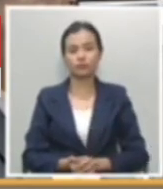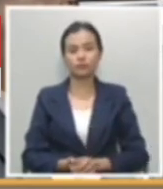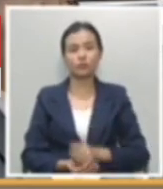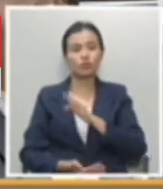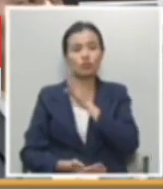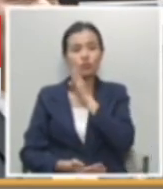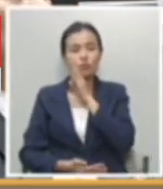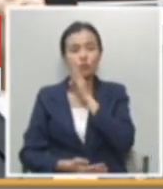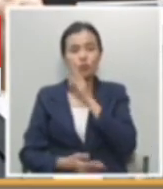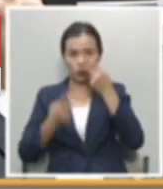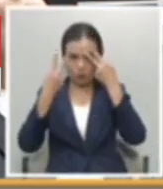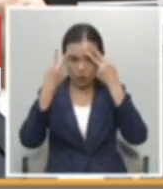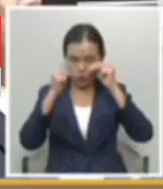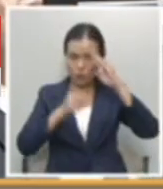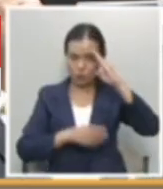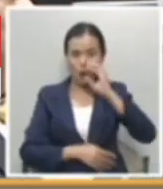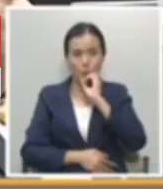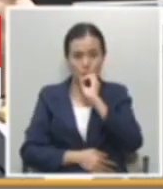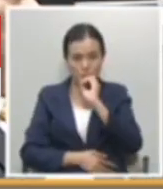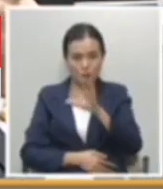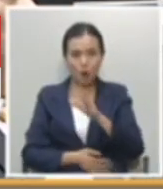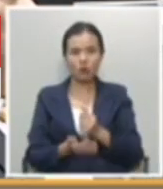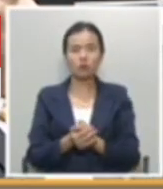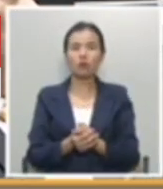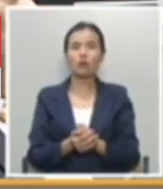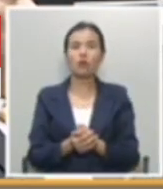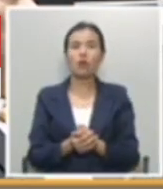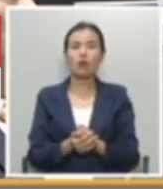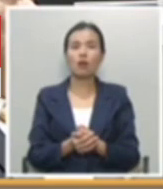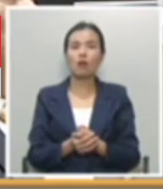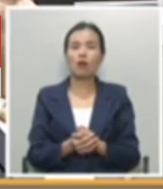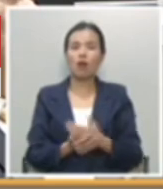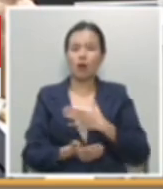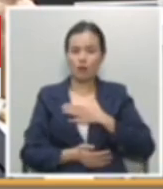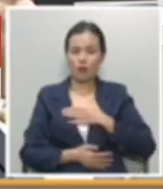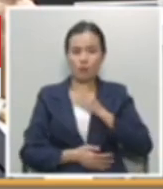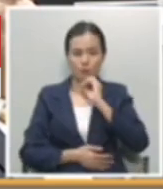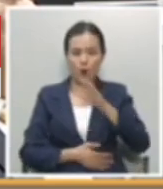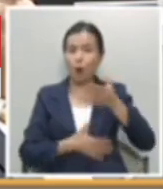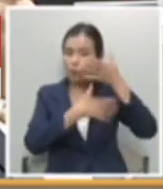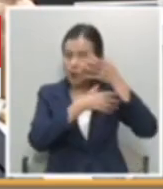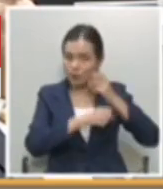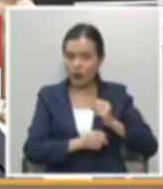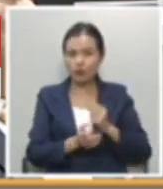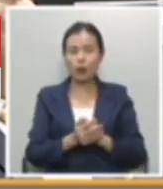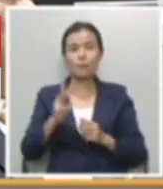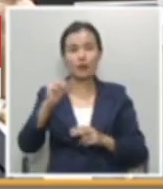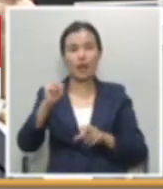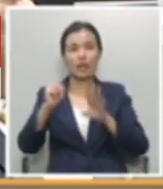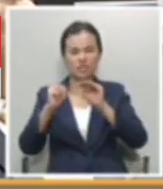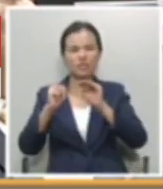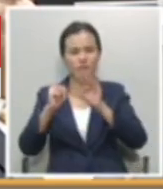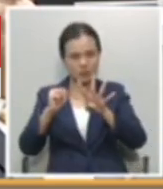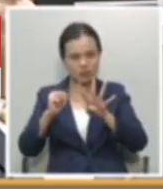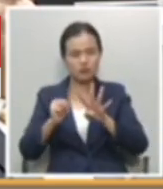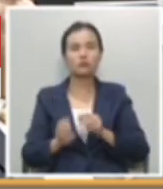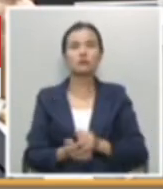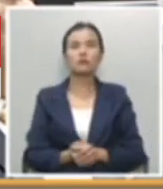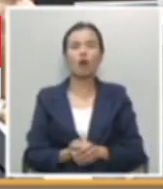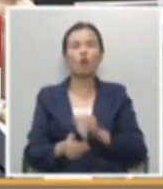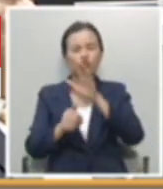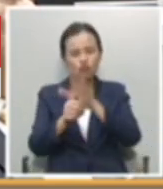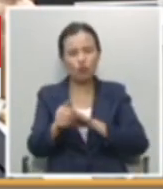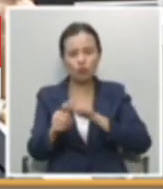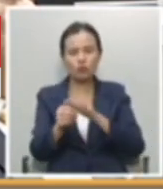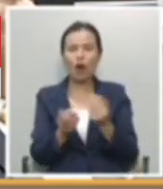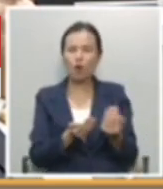มเป็นท่านประยุทธ์ครับถ้าผมบอกท่านได้ช่วงที่ท่านเป็นรัฐาธิปัตย์ผมจะบอกท่านว่าท่านใช้มาตรา44เถอะสงสารลู